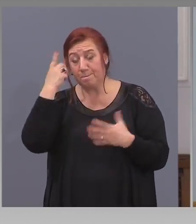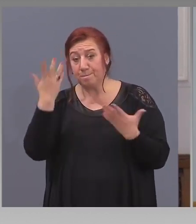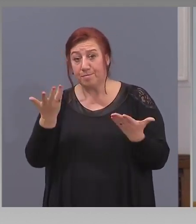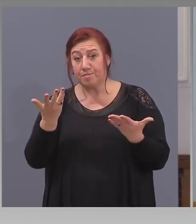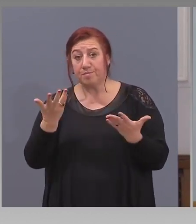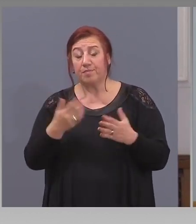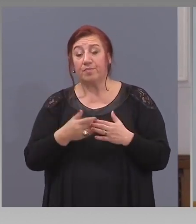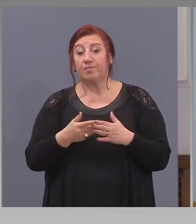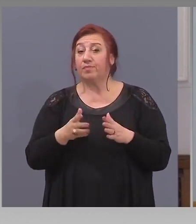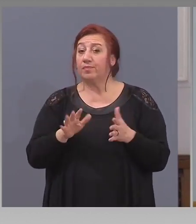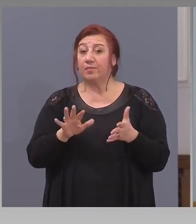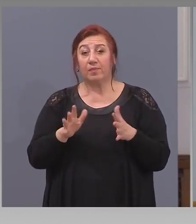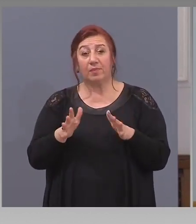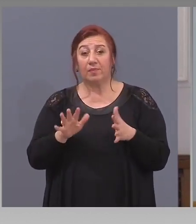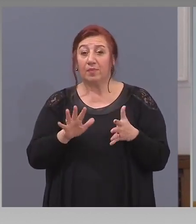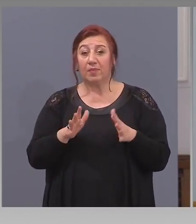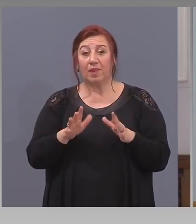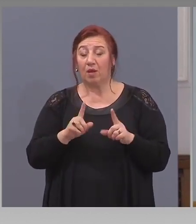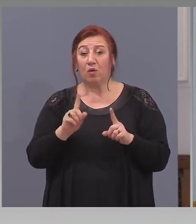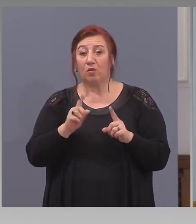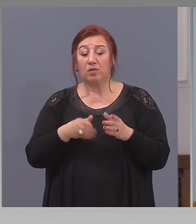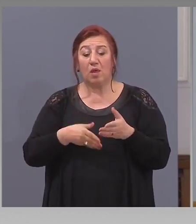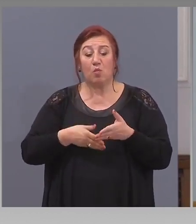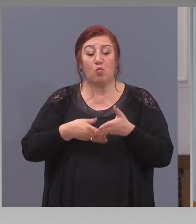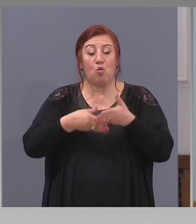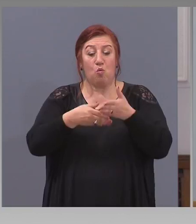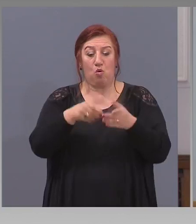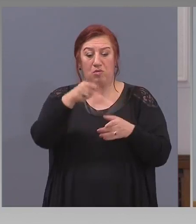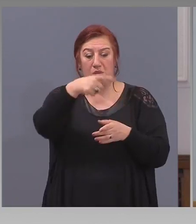ако не се подпомогне бизнеса,